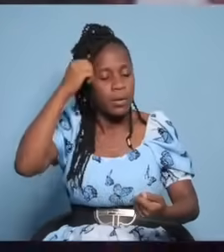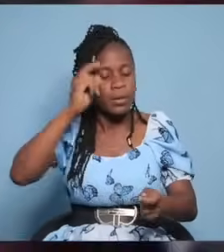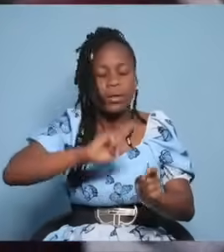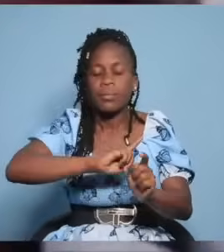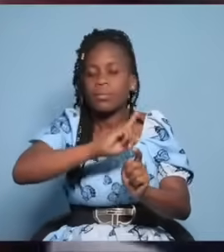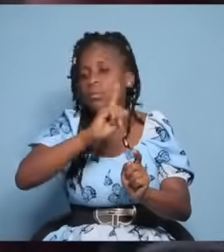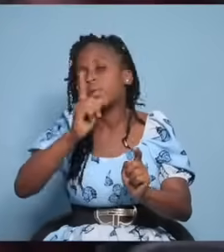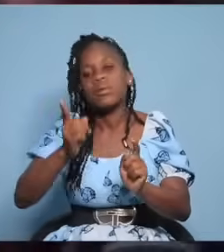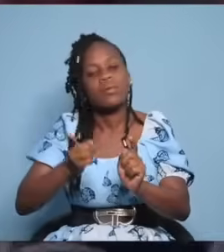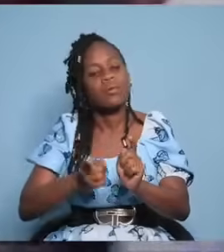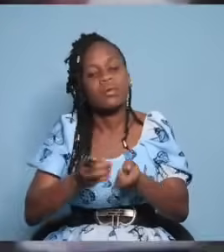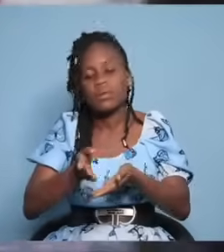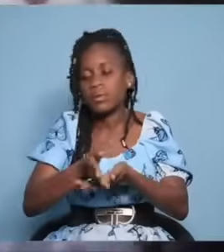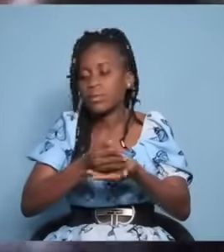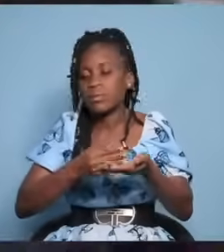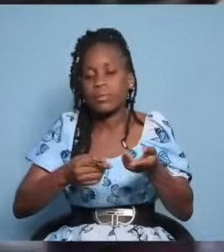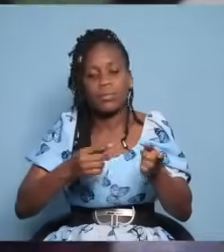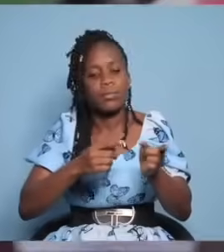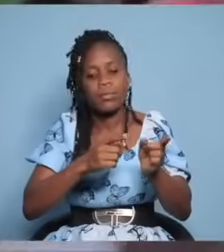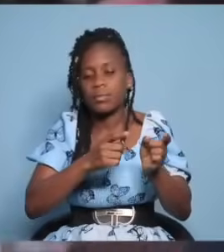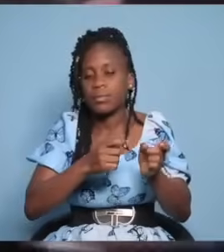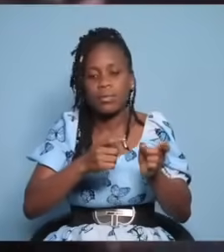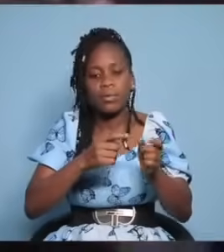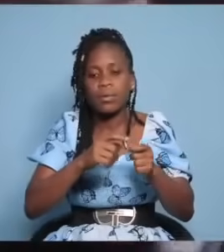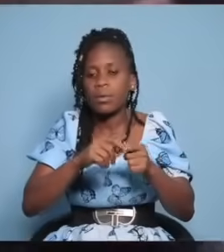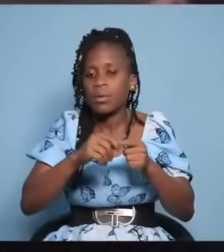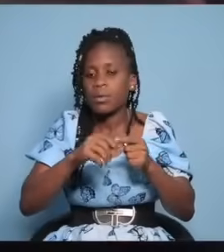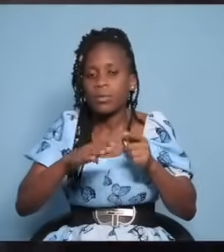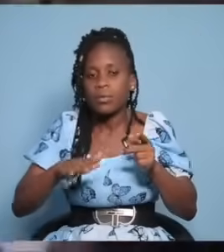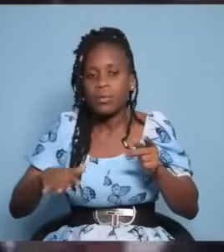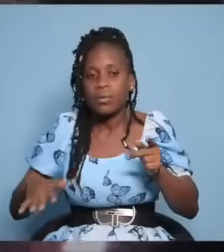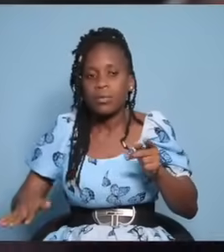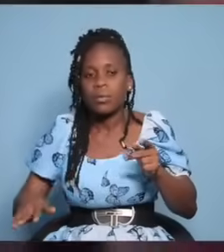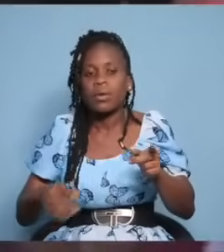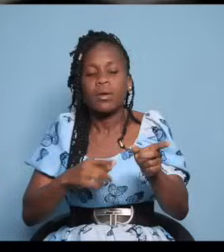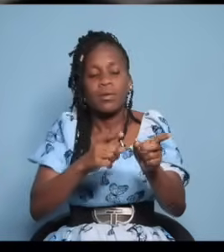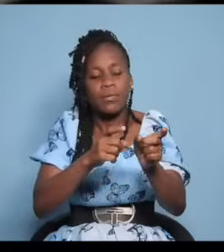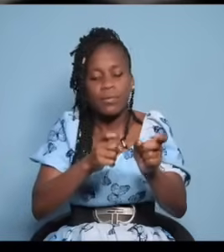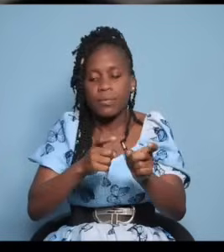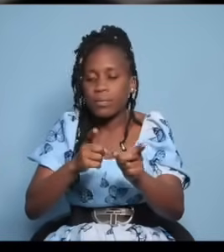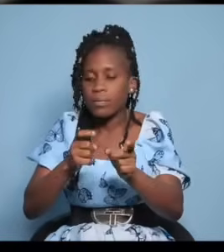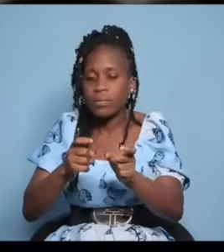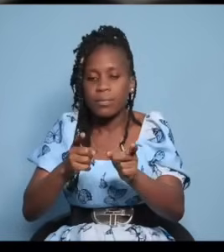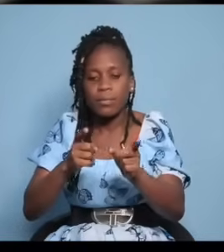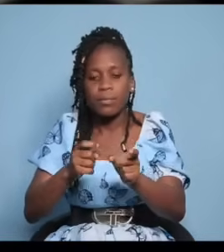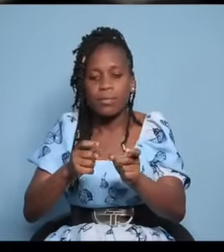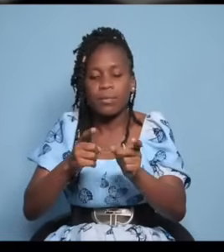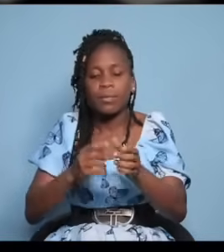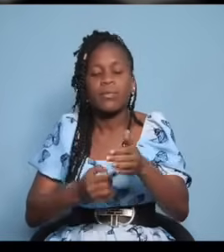bucha, damu, migogoro, vita vikatafsiriwa